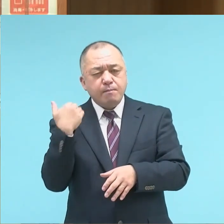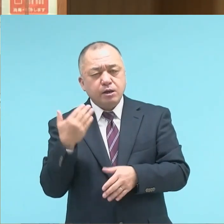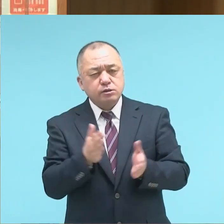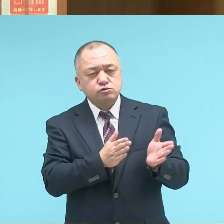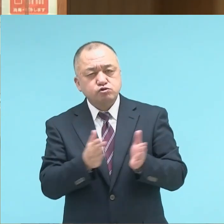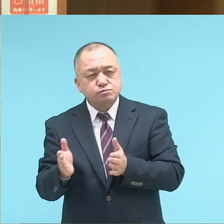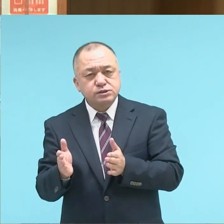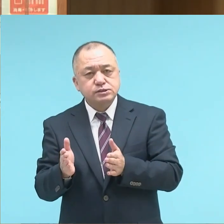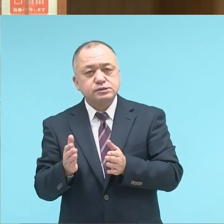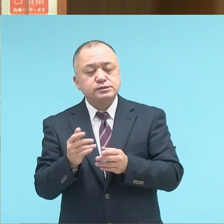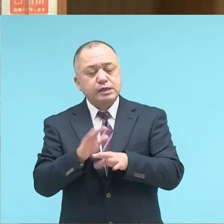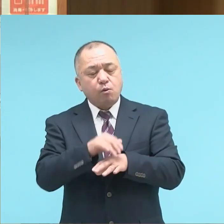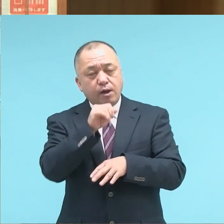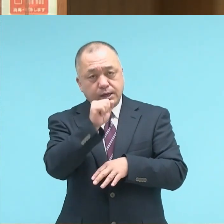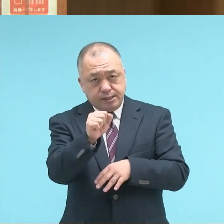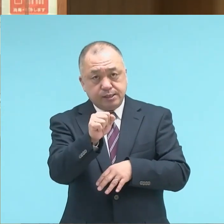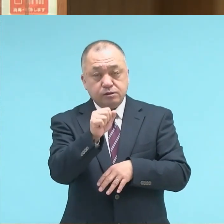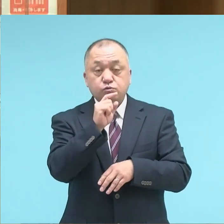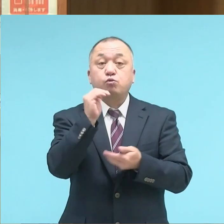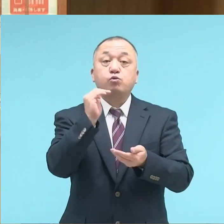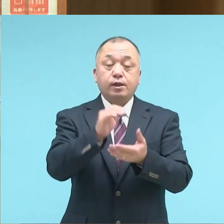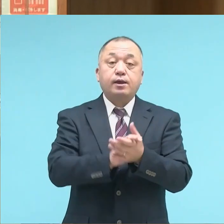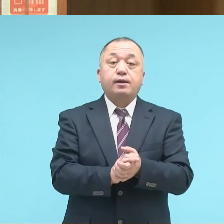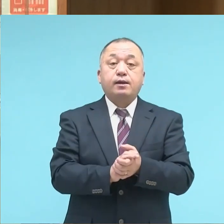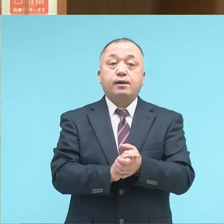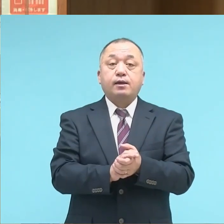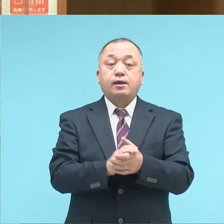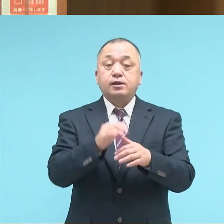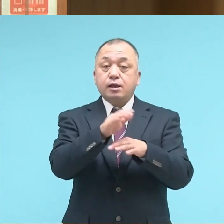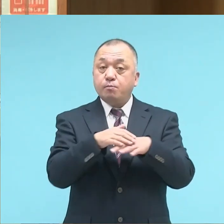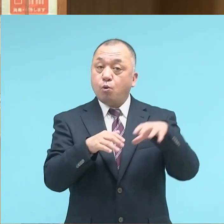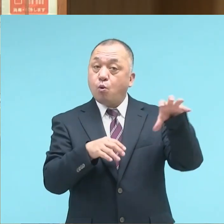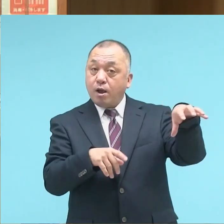いということで、その時は札幌がですね、非常に